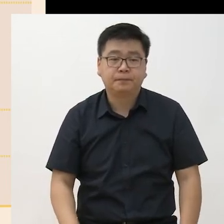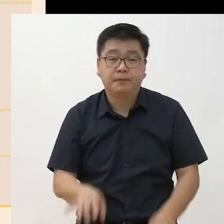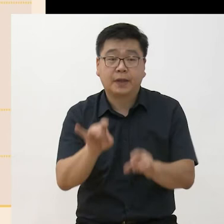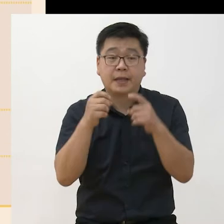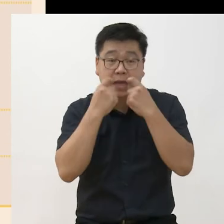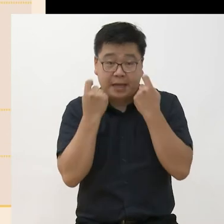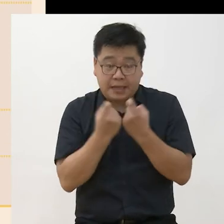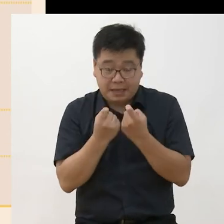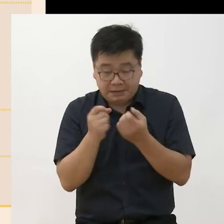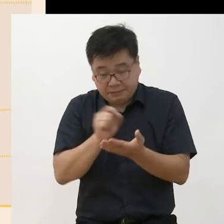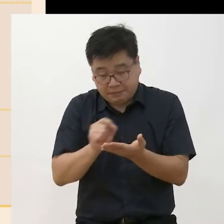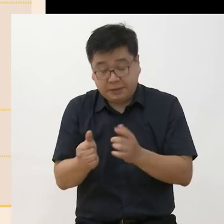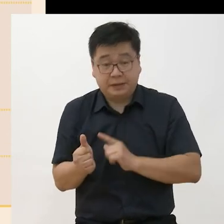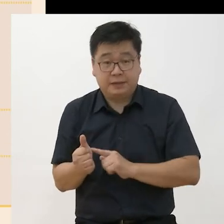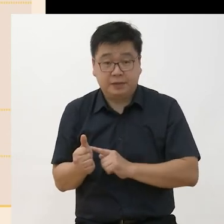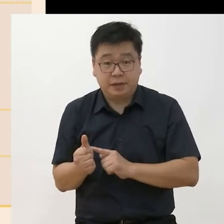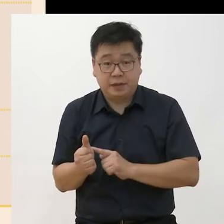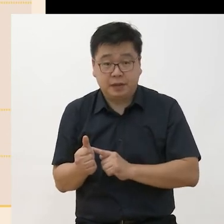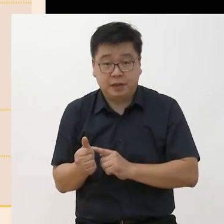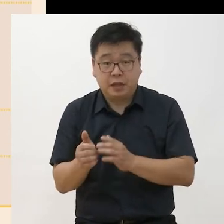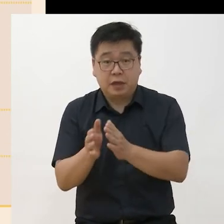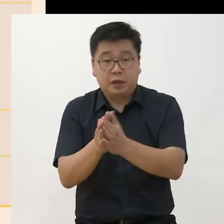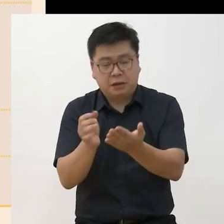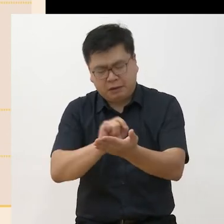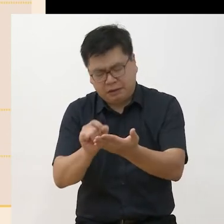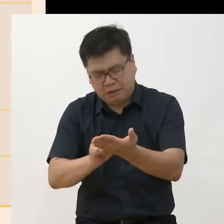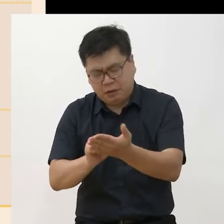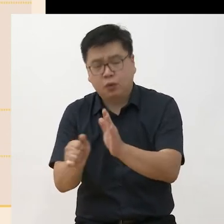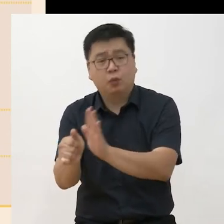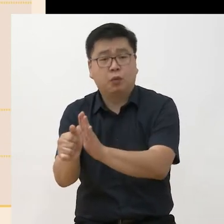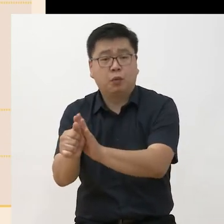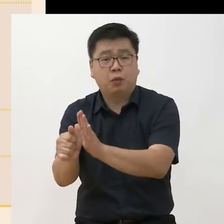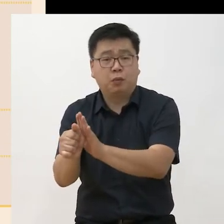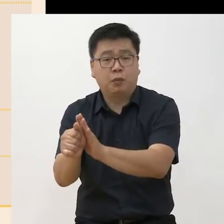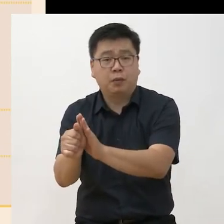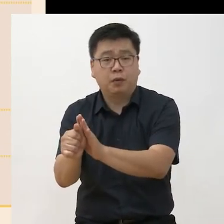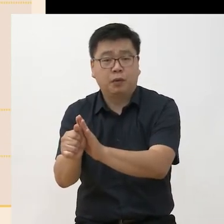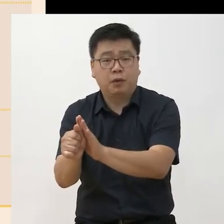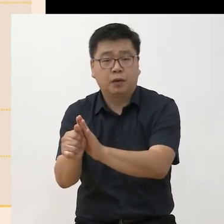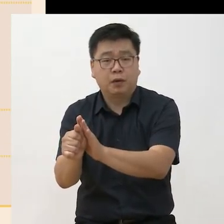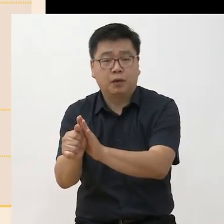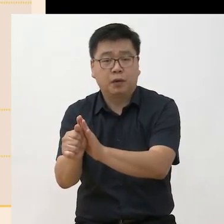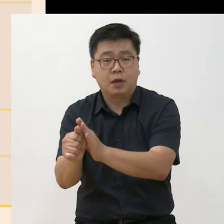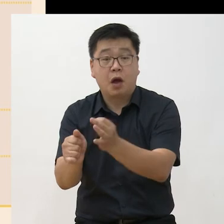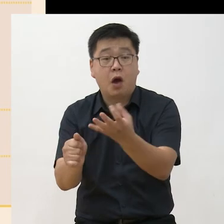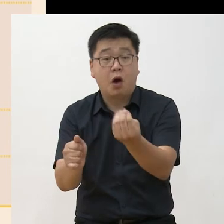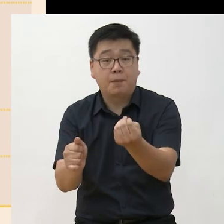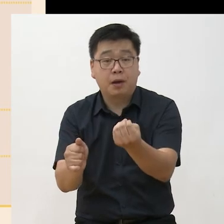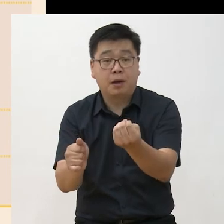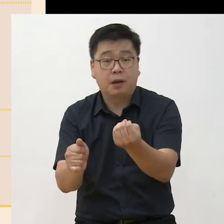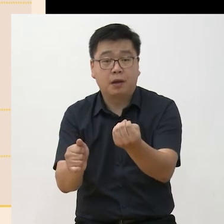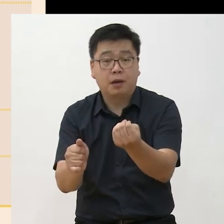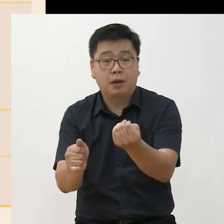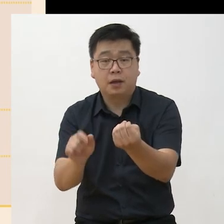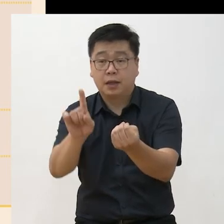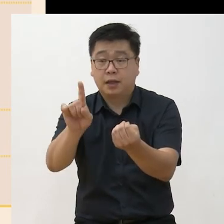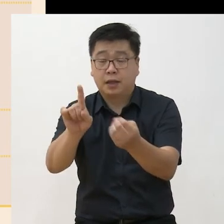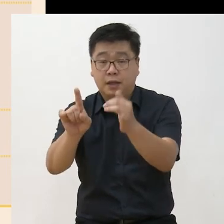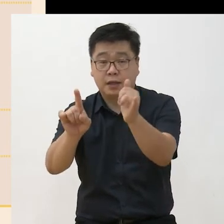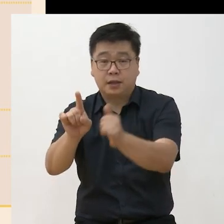개인 창작자들의 작품 발간을 돕는 그런 사업입니다. 지원 규모는